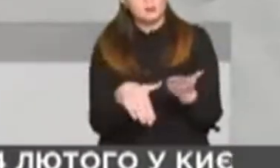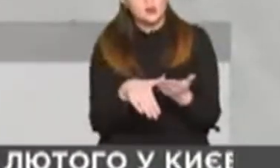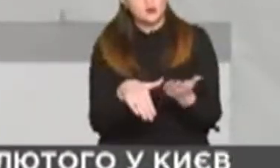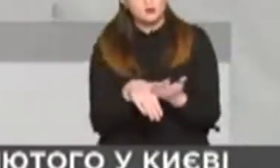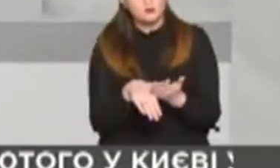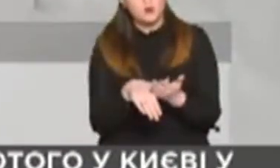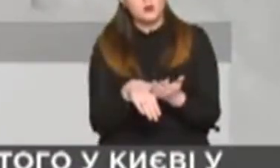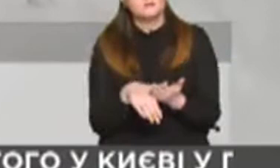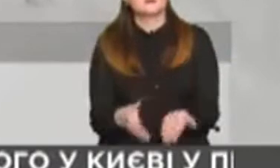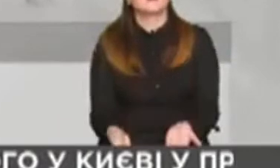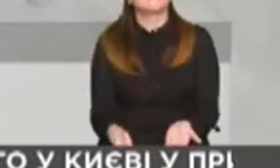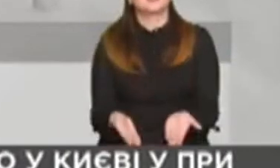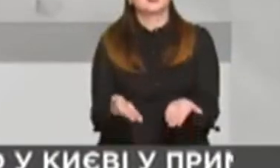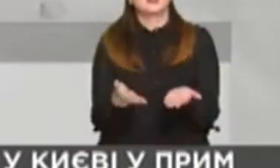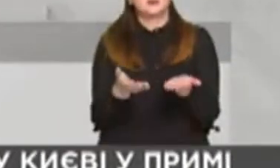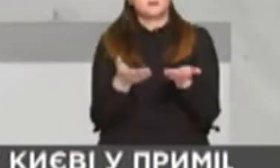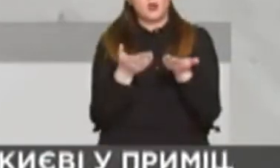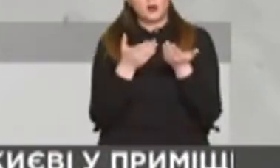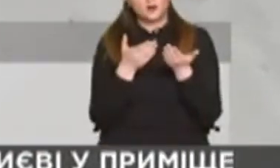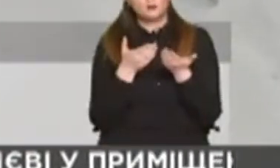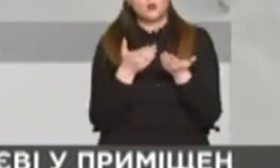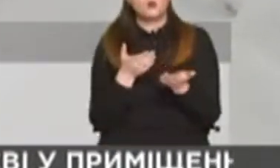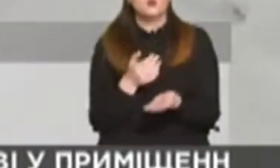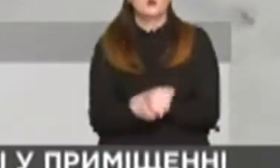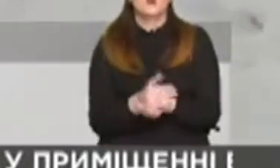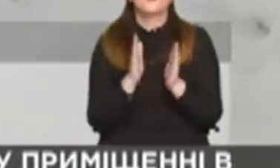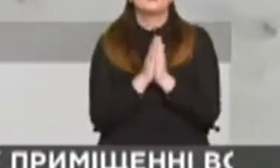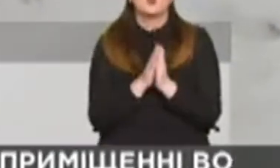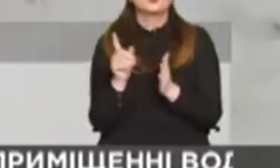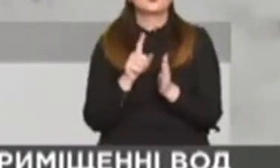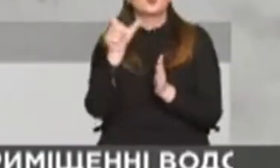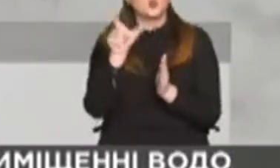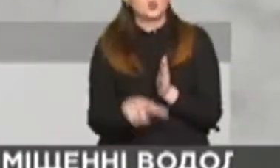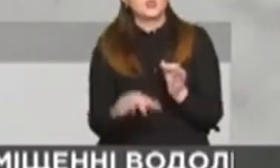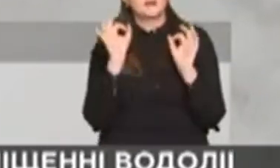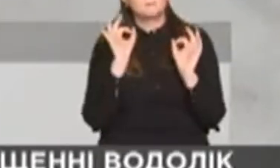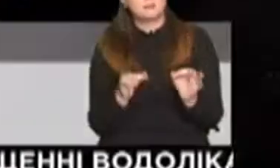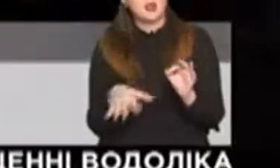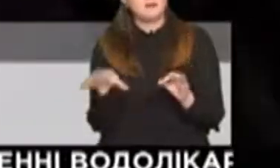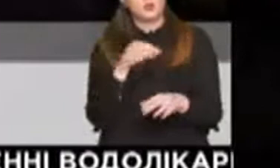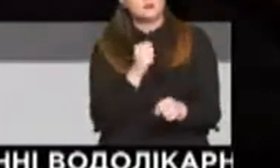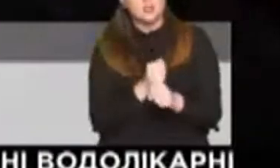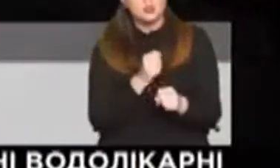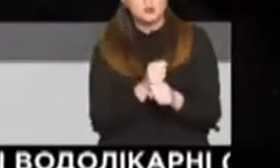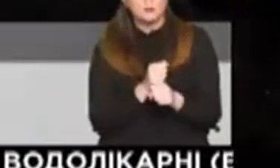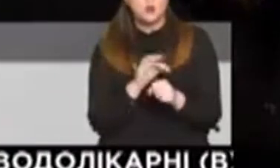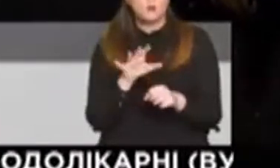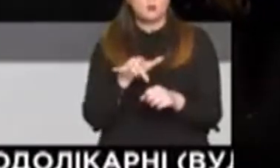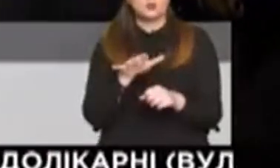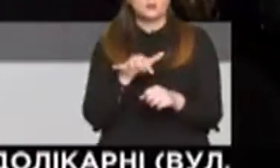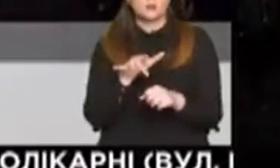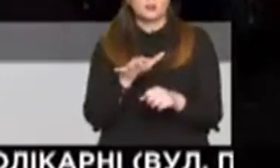допомога? Піднімаємо її. Ось так далі просимо, щоб людина правильно все зробила. Пошевеліть, будь